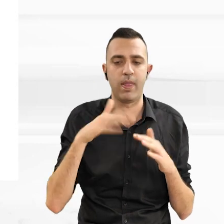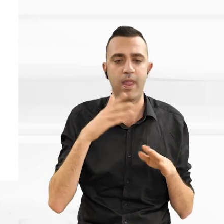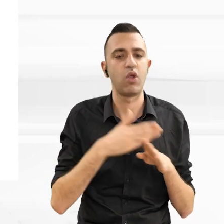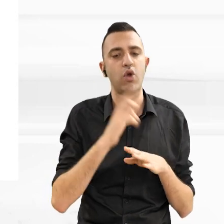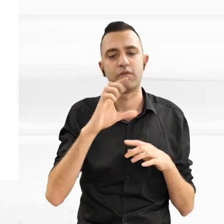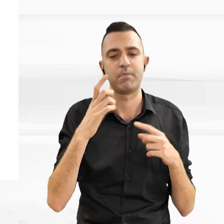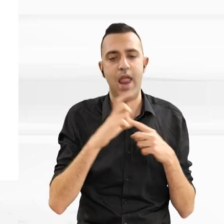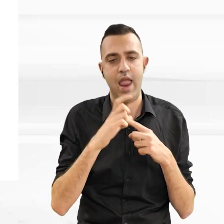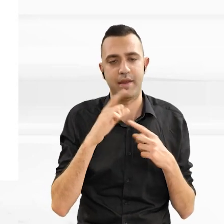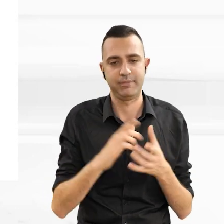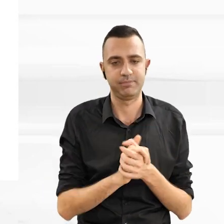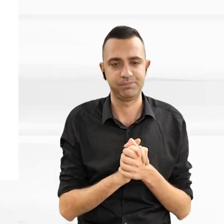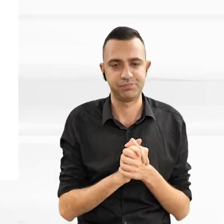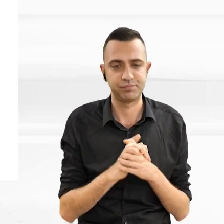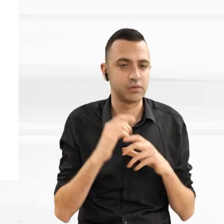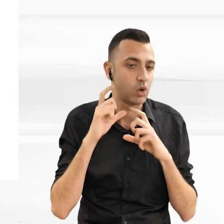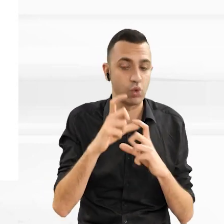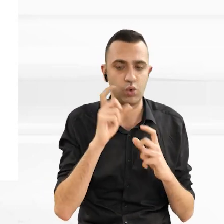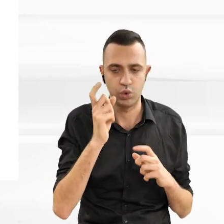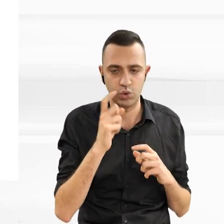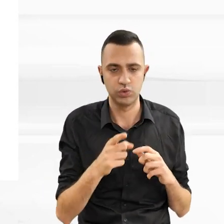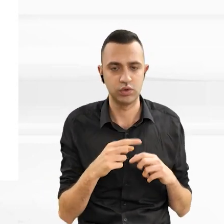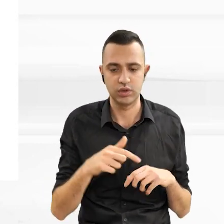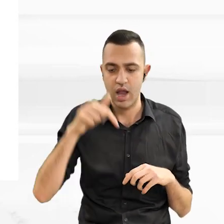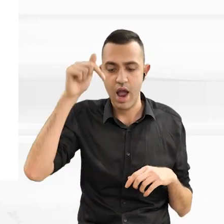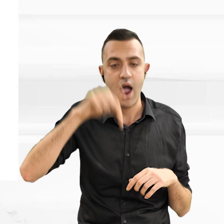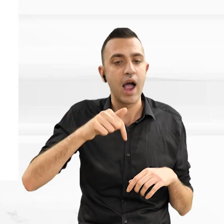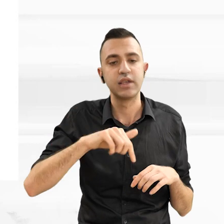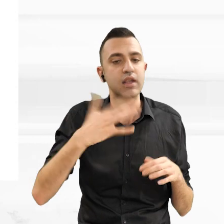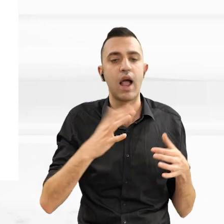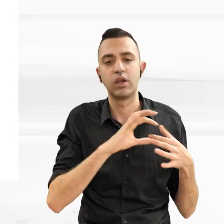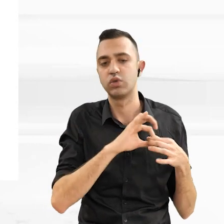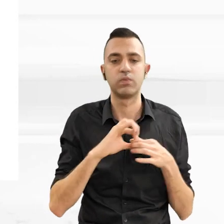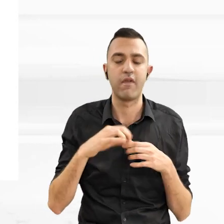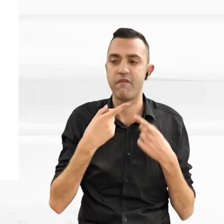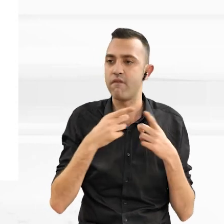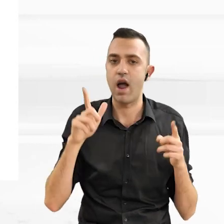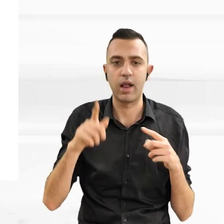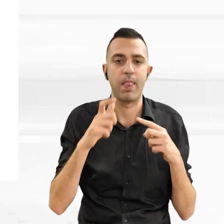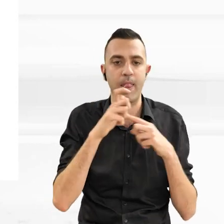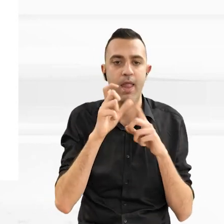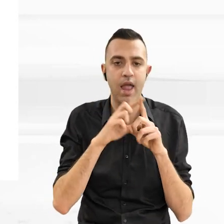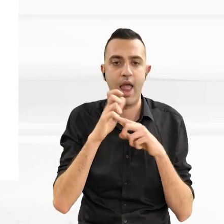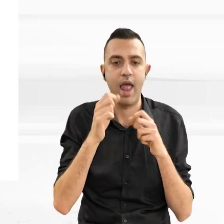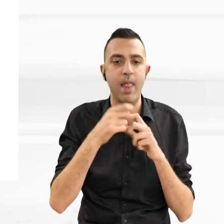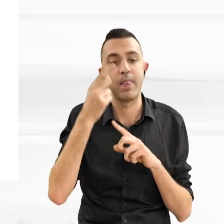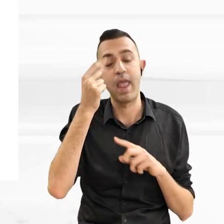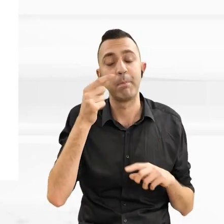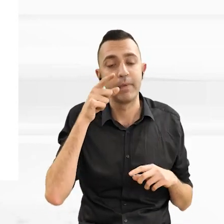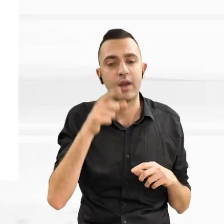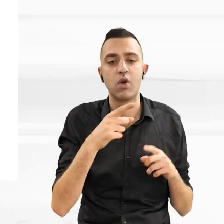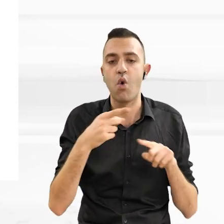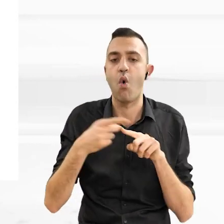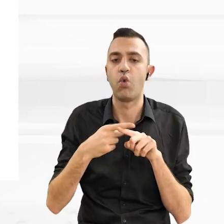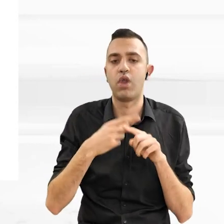Evet seçeneği dokuzuncu soruyu bakalım Aşağıdakilerin hangisi farklı edebi dönemler den alınmış Bu Şiir parçalarının